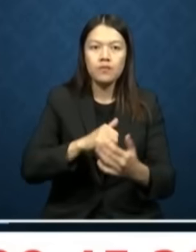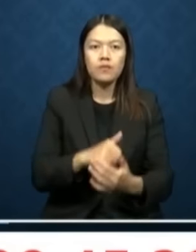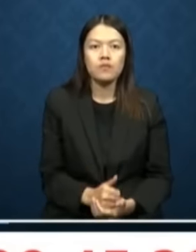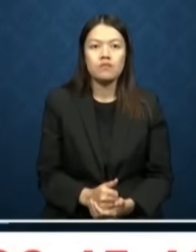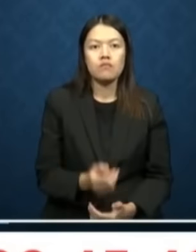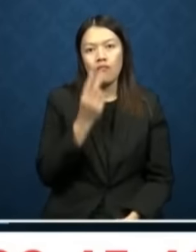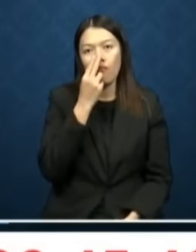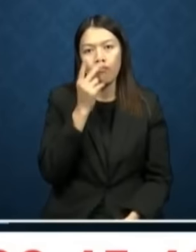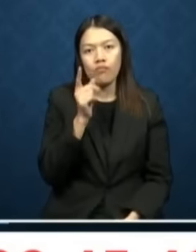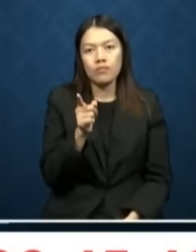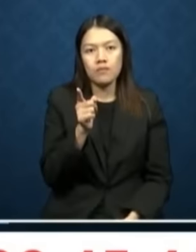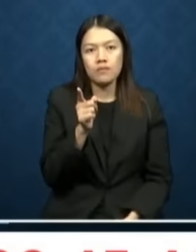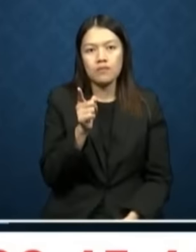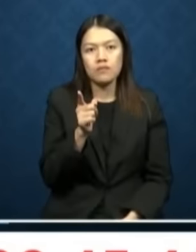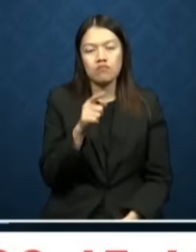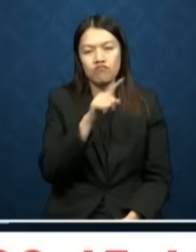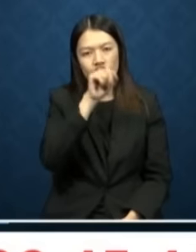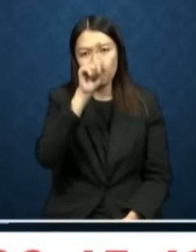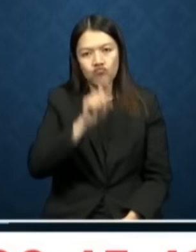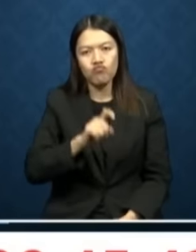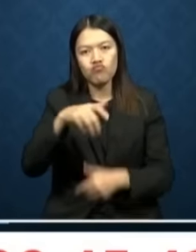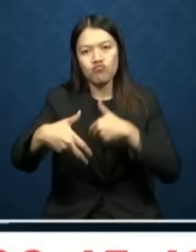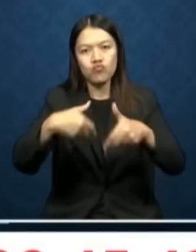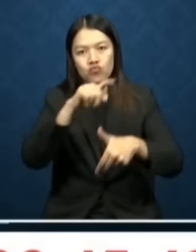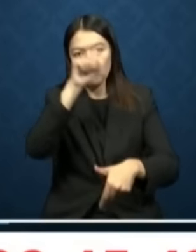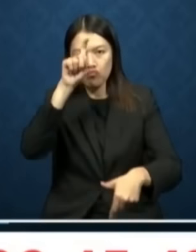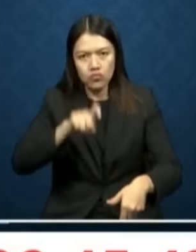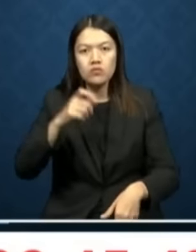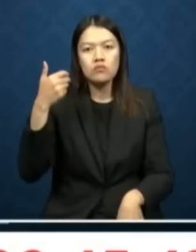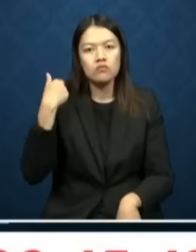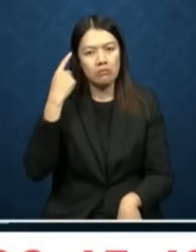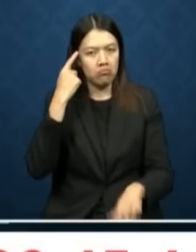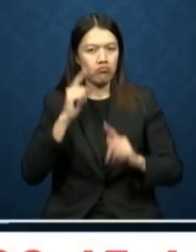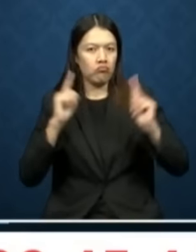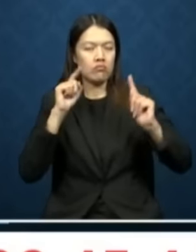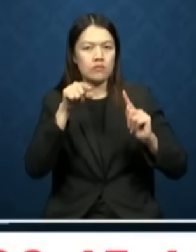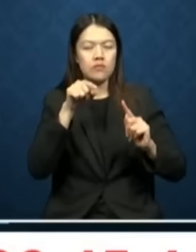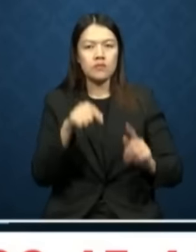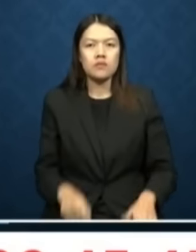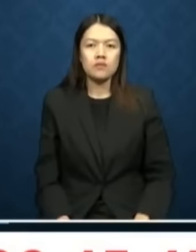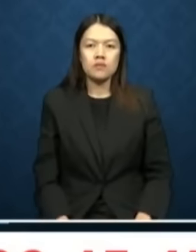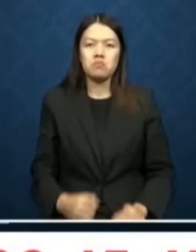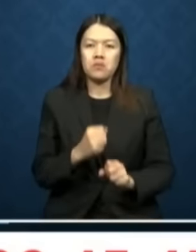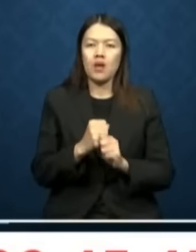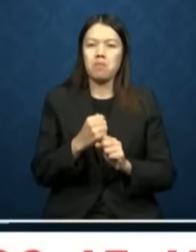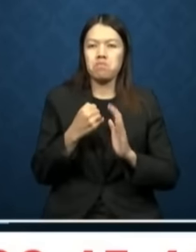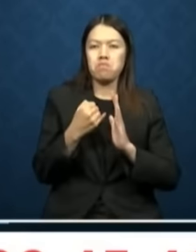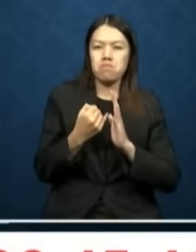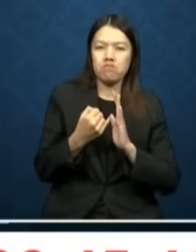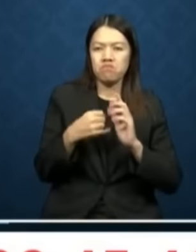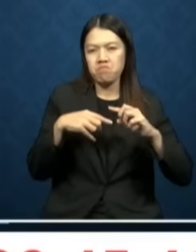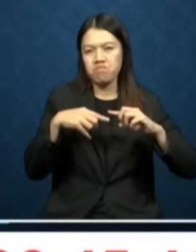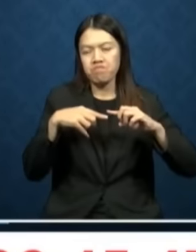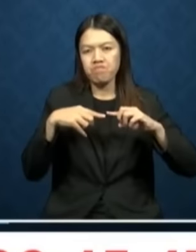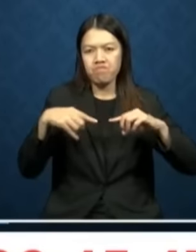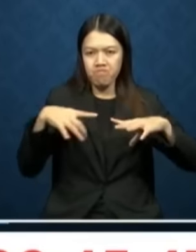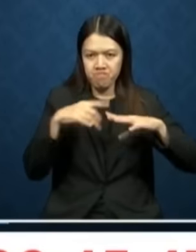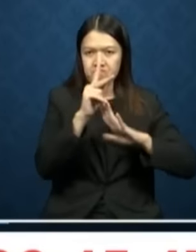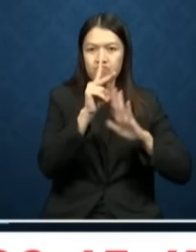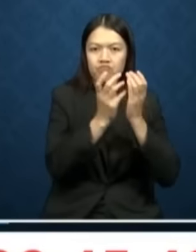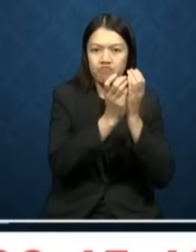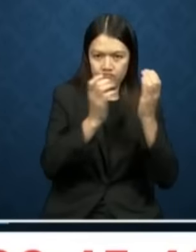รณีดังกล่าวเป็นที่สงสัยของประชาชนที่เห็นต่างว่าเป็นการกระทำที่ส่อว่าจะขัดต่อรัฐธรร